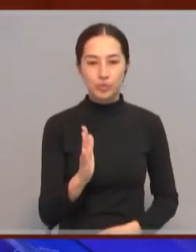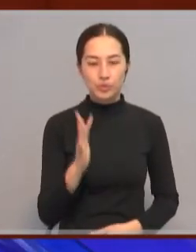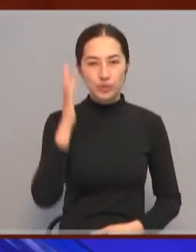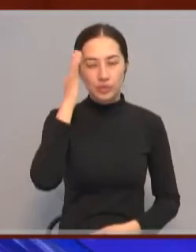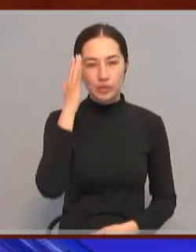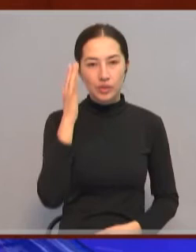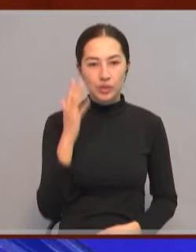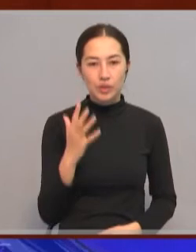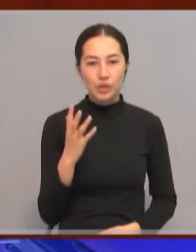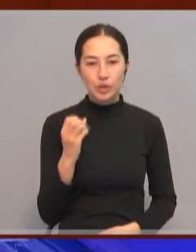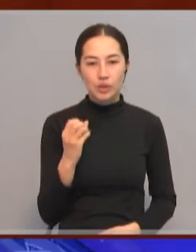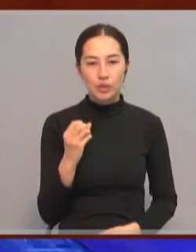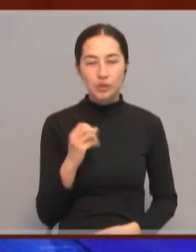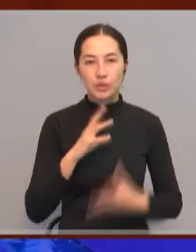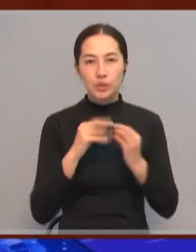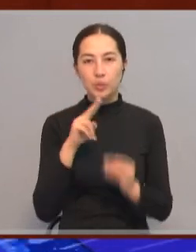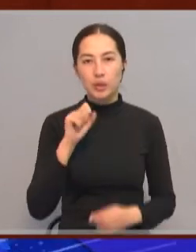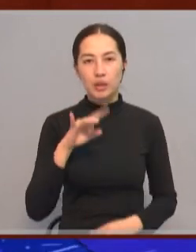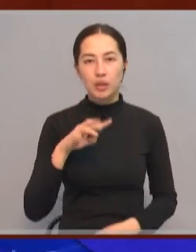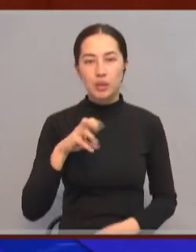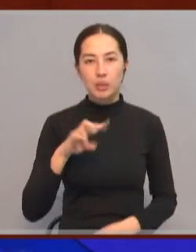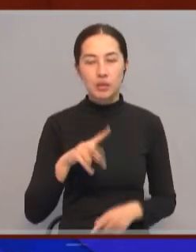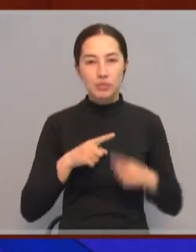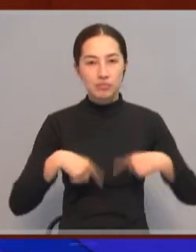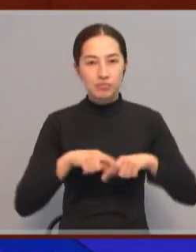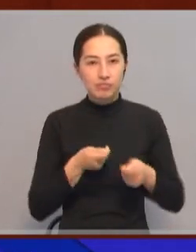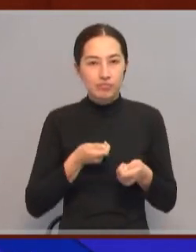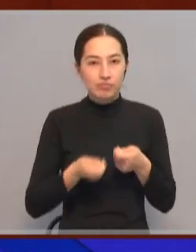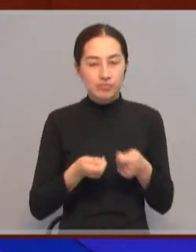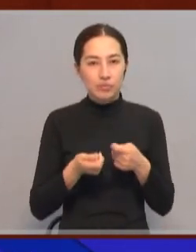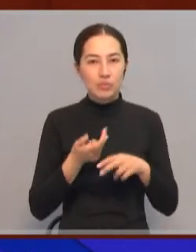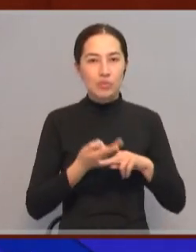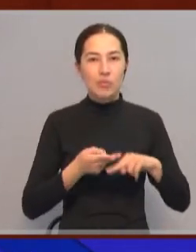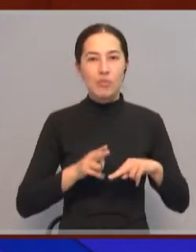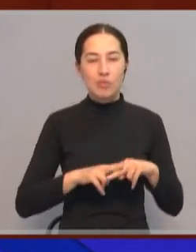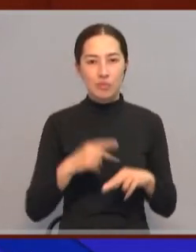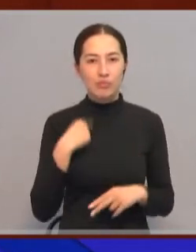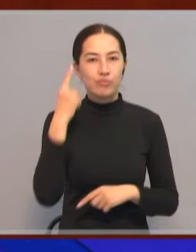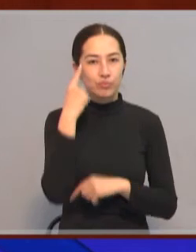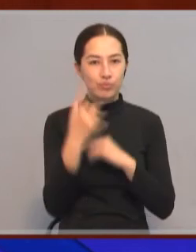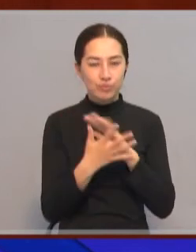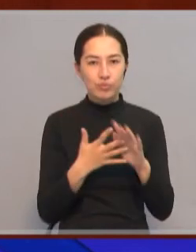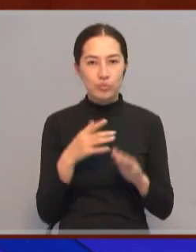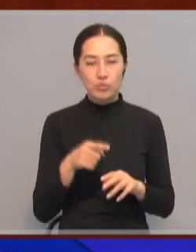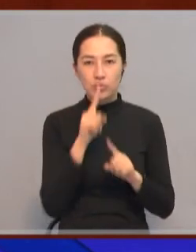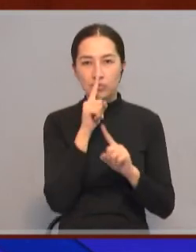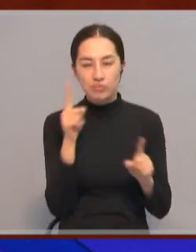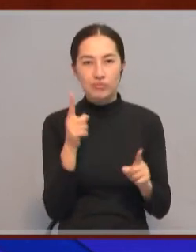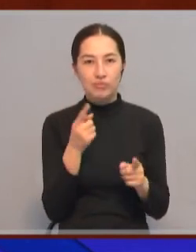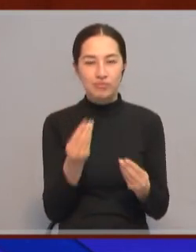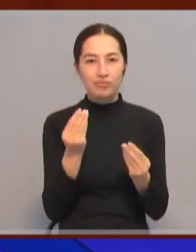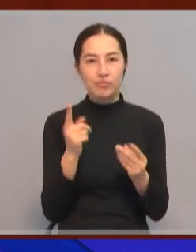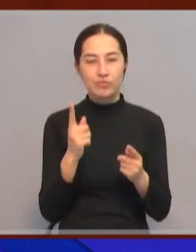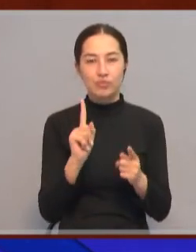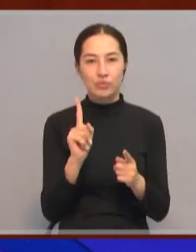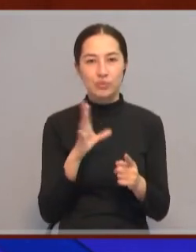ойлаймын. Парламент мәжілісіне жетекшілік ету, бұл әрине мен оны жақсы түсінемін, бұл ерекше мәртебе.